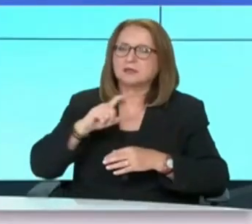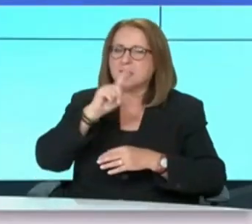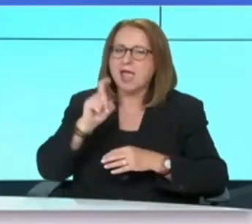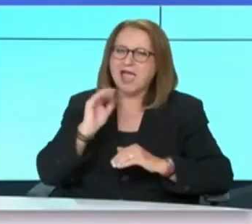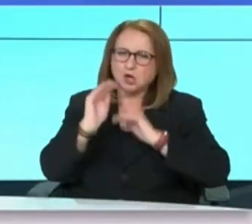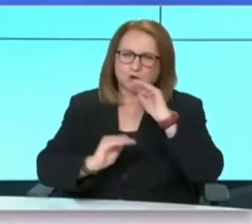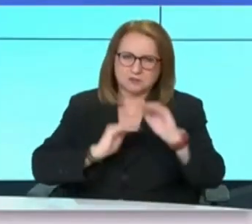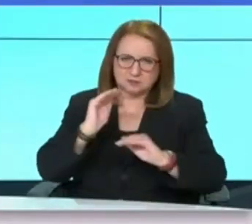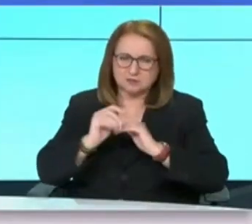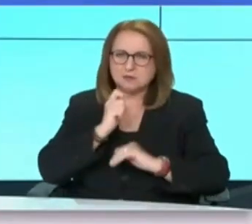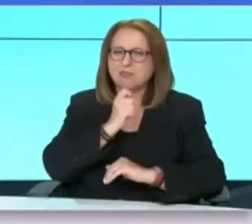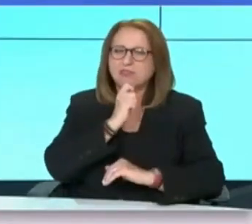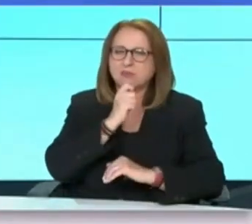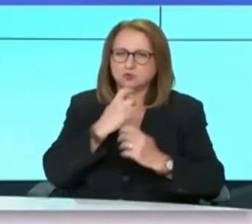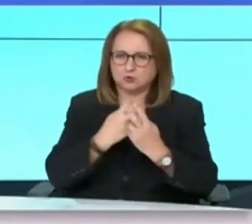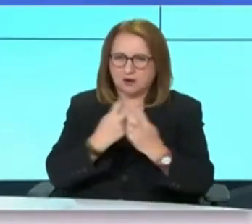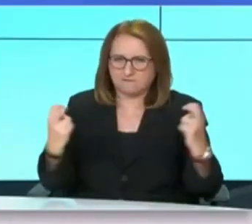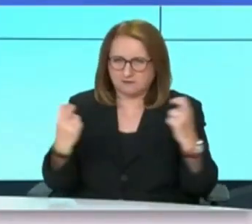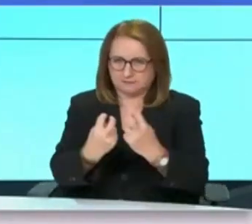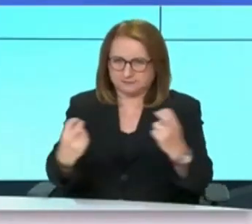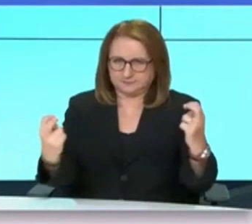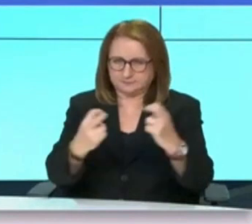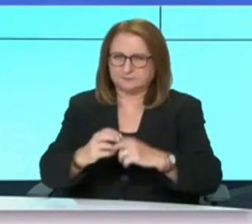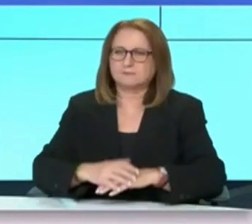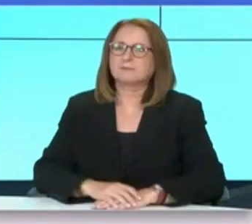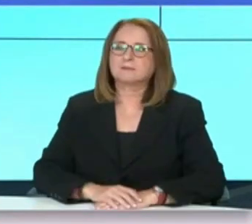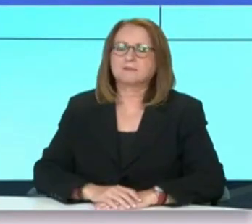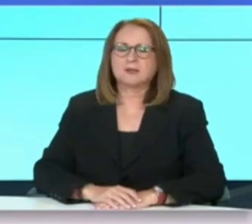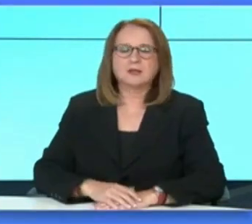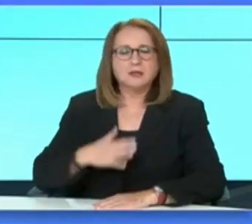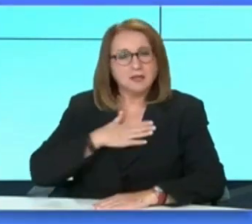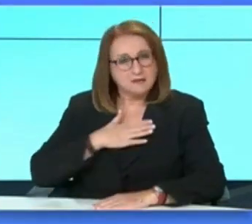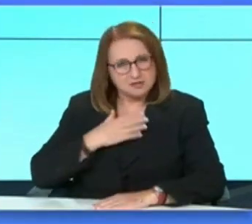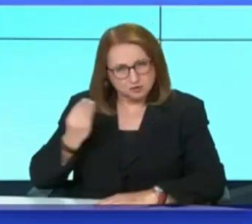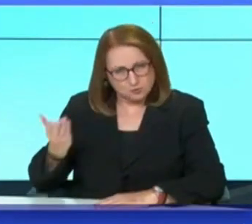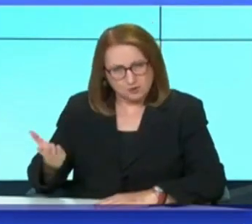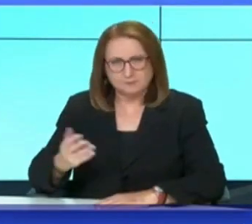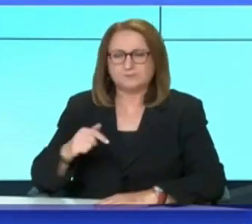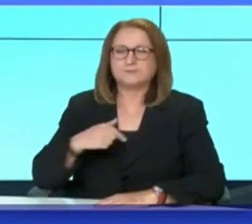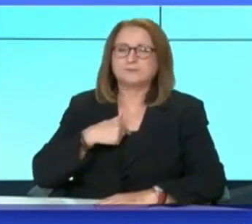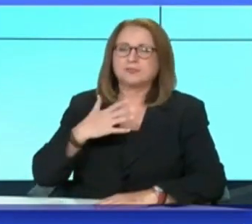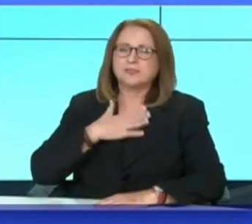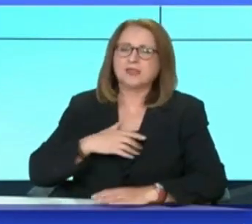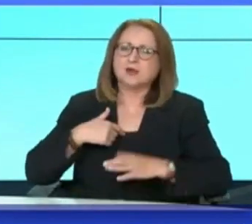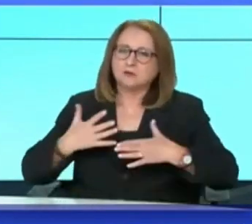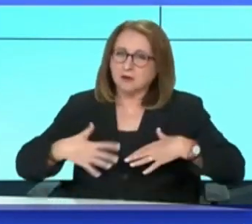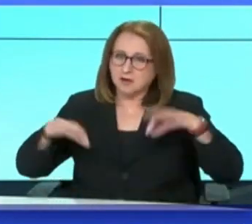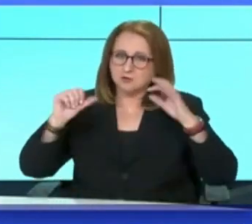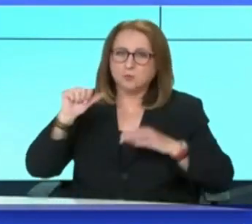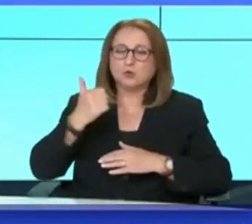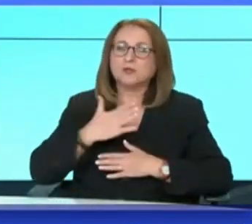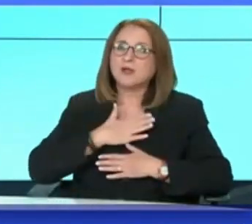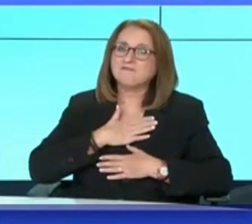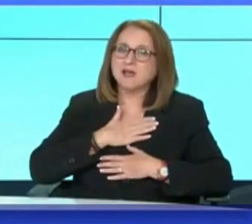παρακαλώ. Ευχαριστώ πολύ, κυρία Μπελώνη. Επιτρέψτε μου, κυρίες και κύριοι, να ξεκινήσω ευχαριστώντας τα